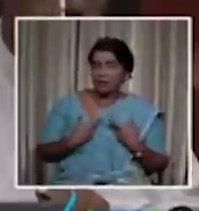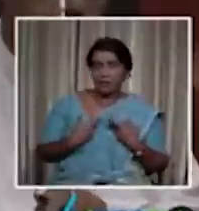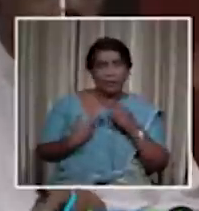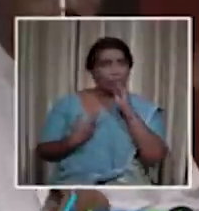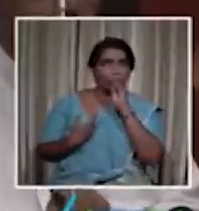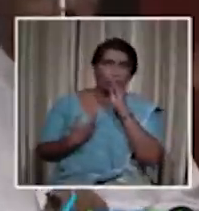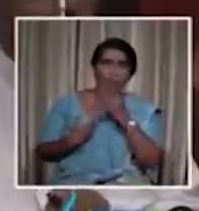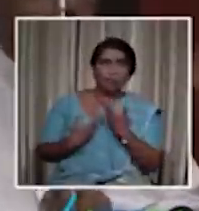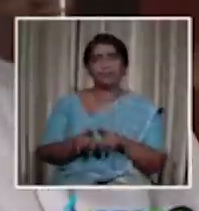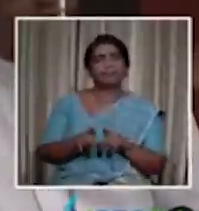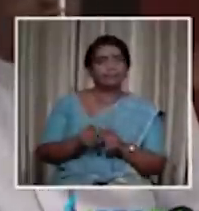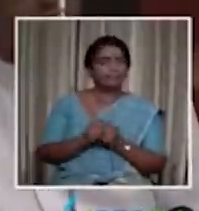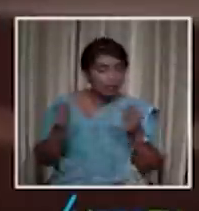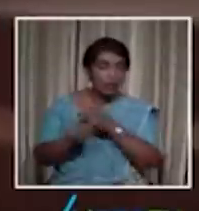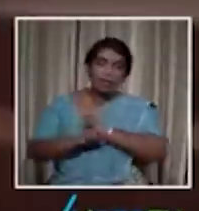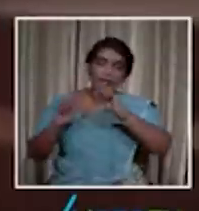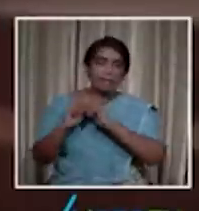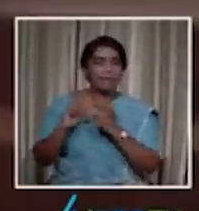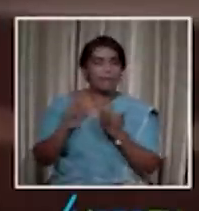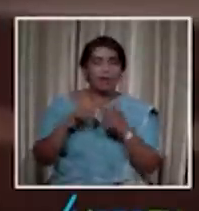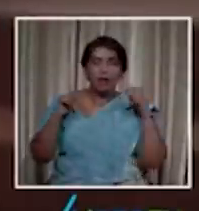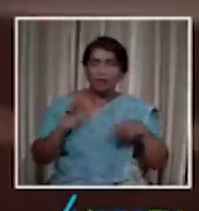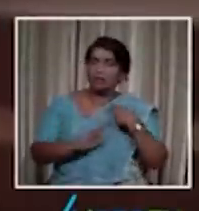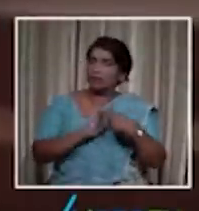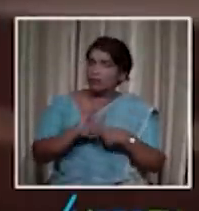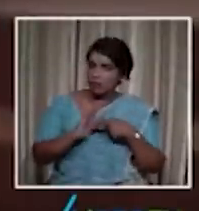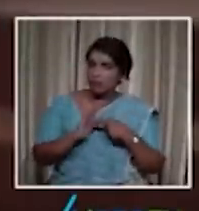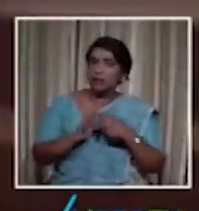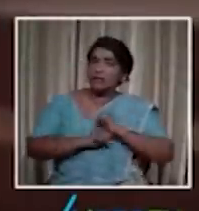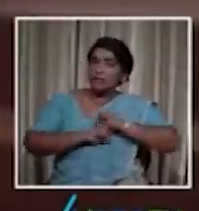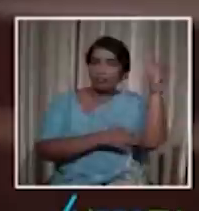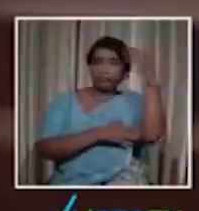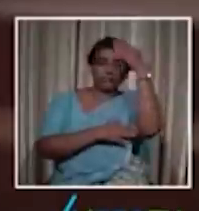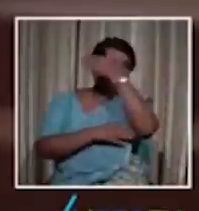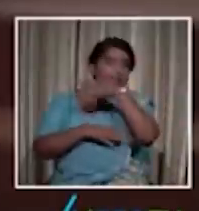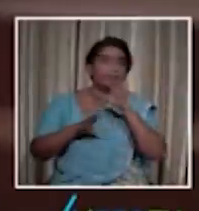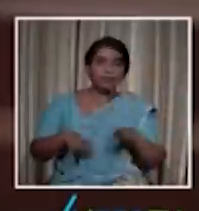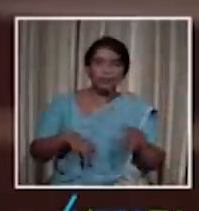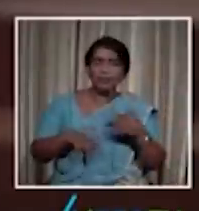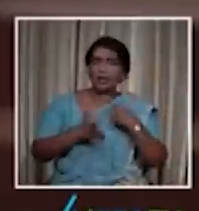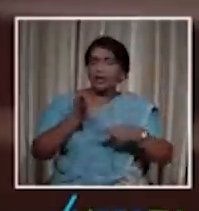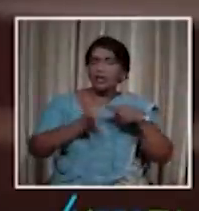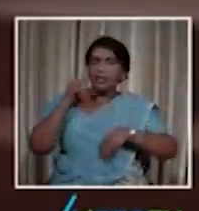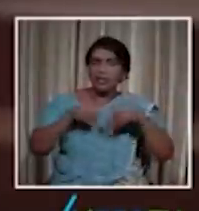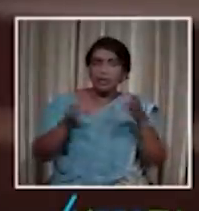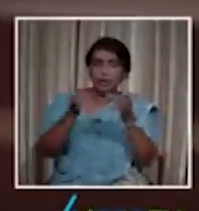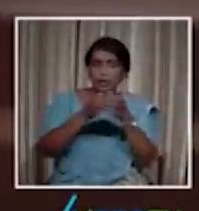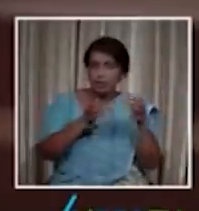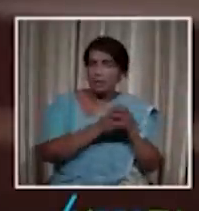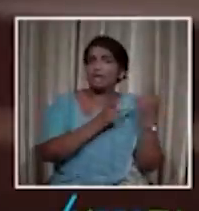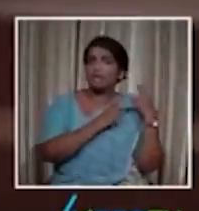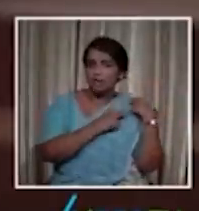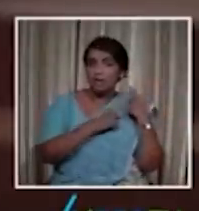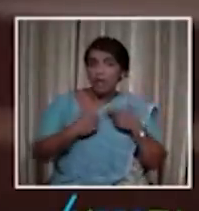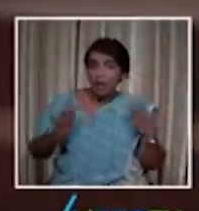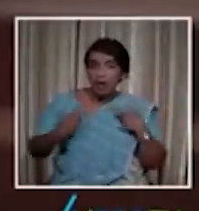මේ නපුංසකයෝ වගේ ඇතිරෙන්න උත්තර නැහැ අද මුළු රටම හර්තාලයකට පත් කරලා තියෙනවා මෙව්වට දේශපාලන පක්ෂ වගේ කියන්න ඕනේ මෙතන කාටවත් නැහැ